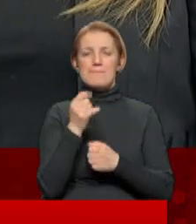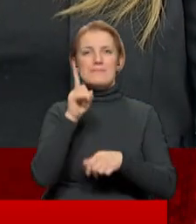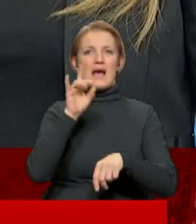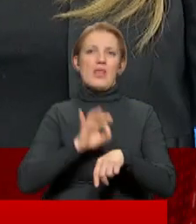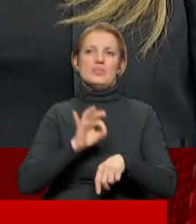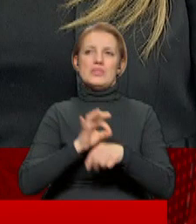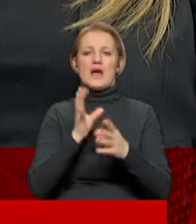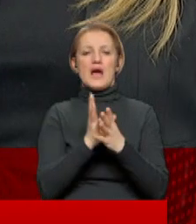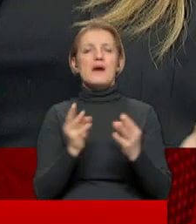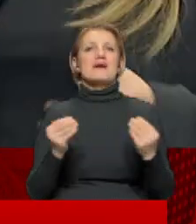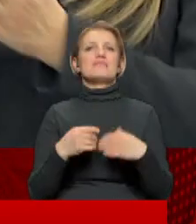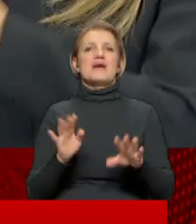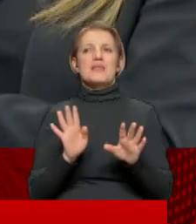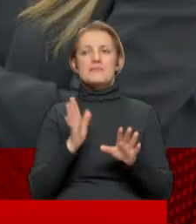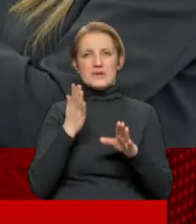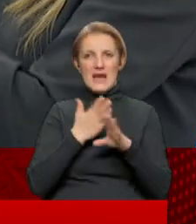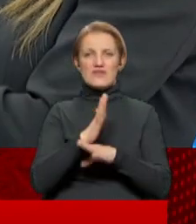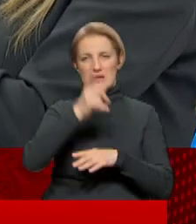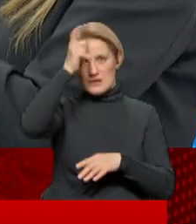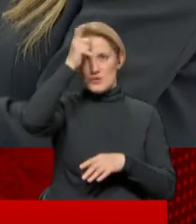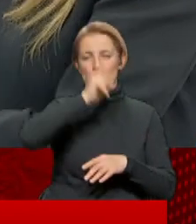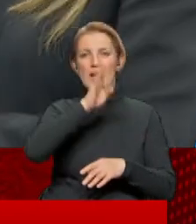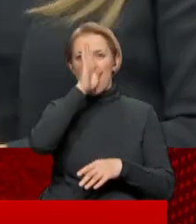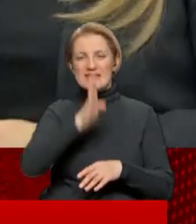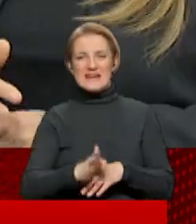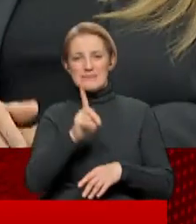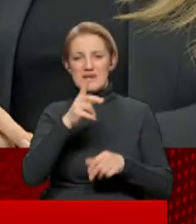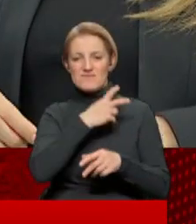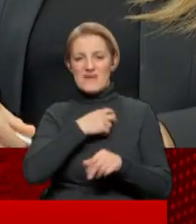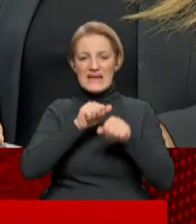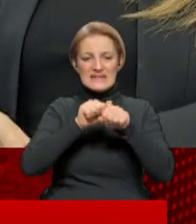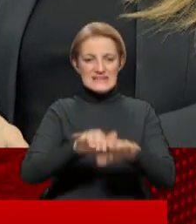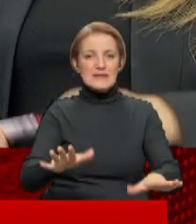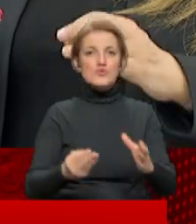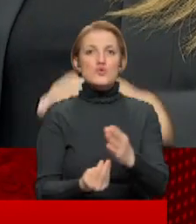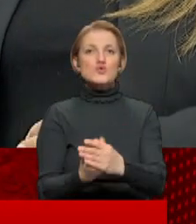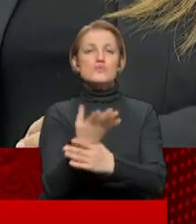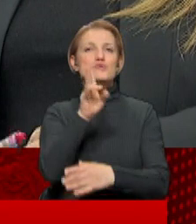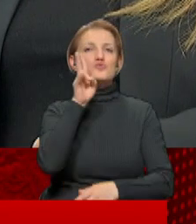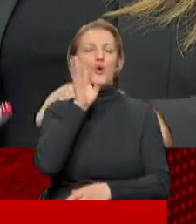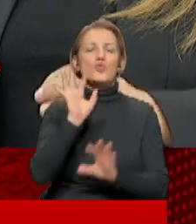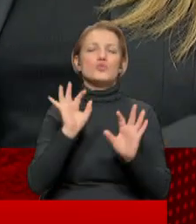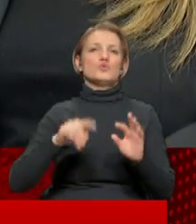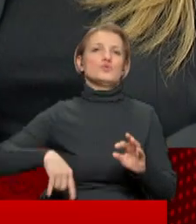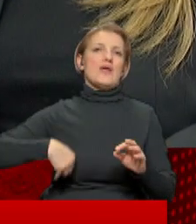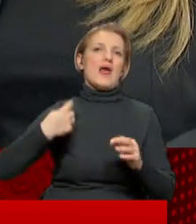anda kaybetmeyelim. Gerçekten Türkiye'de adaletli bir vergi sisteminin kurulması son derece